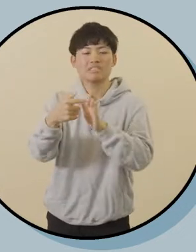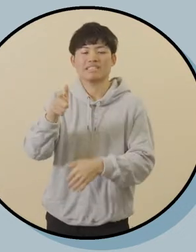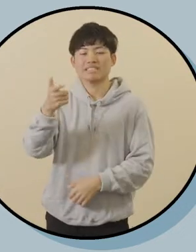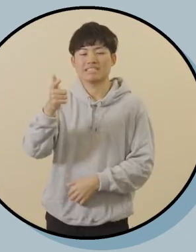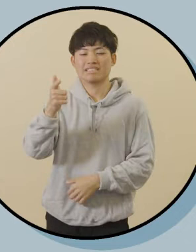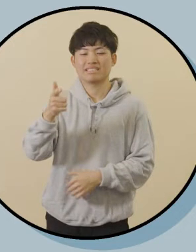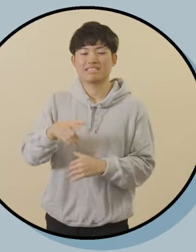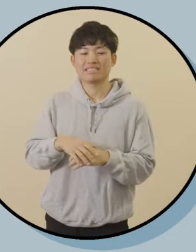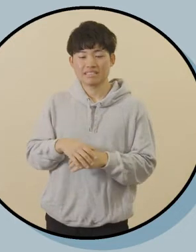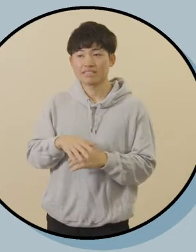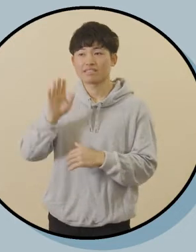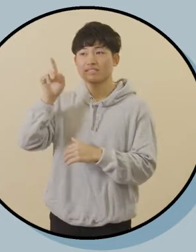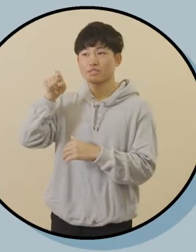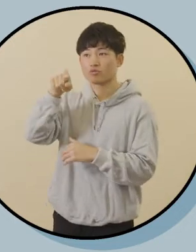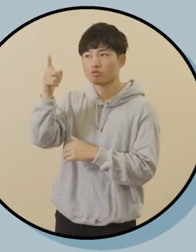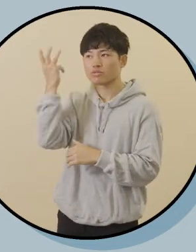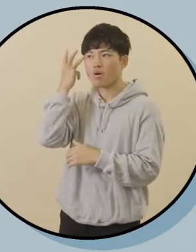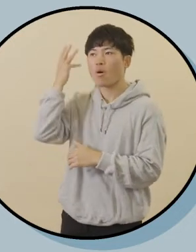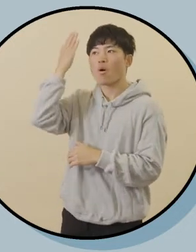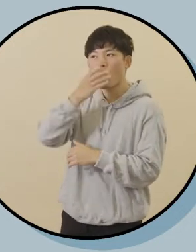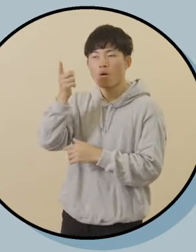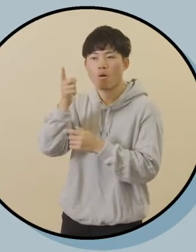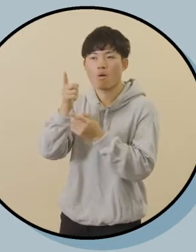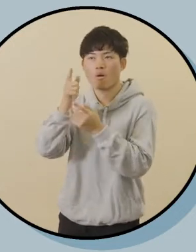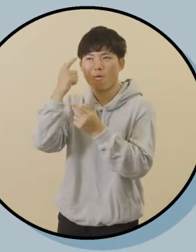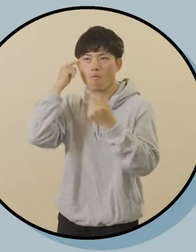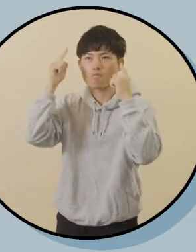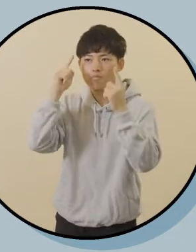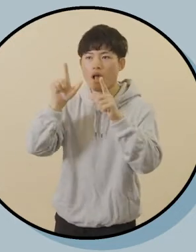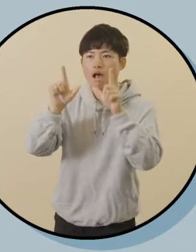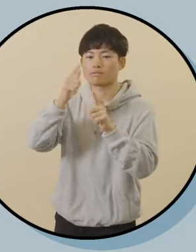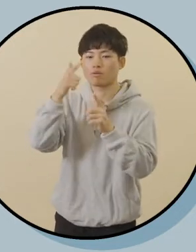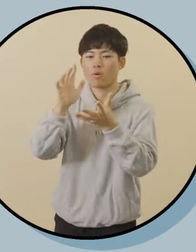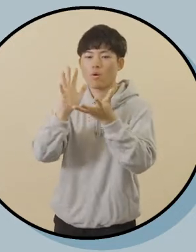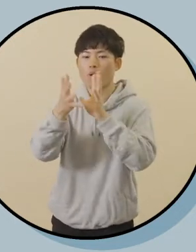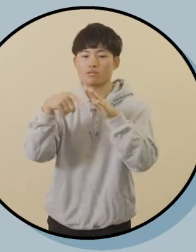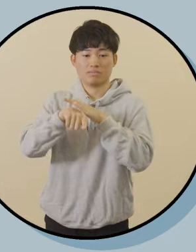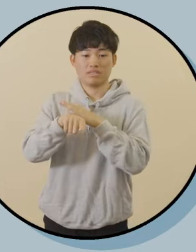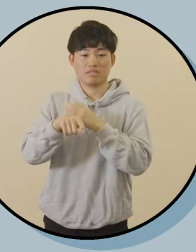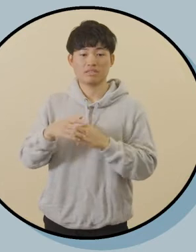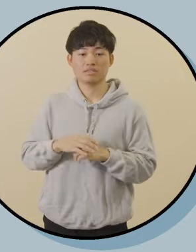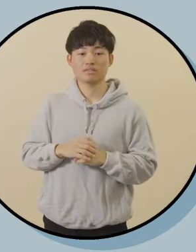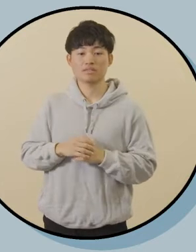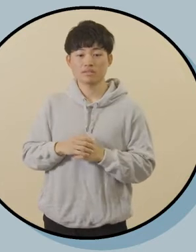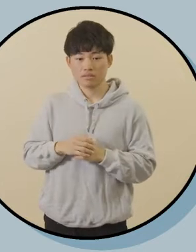あるんですけども、でも別に全部、それが全てウイルスを表してるっていうわけでももちろんな